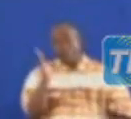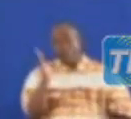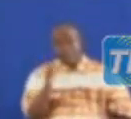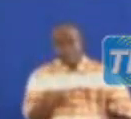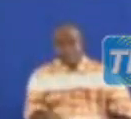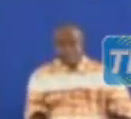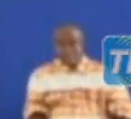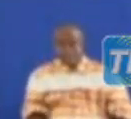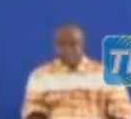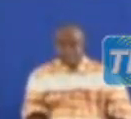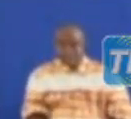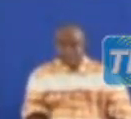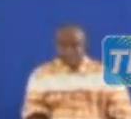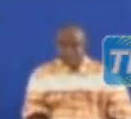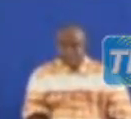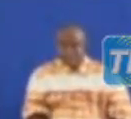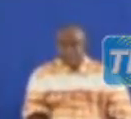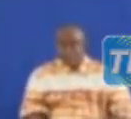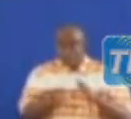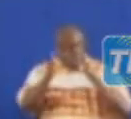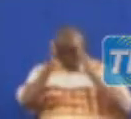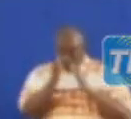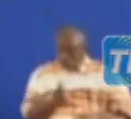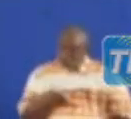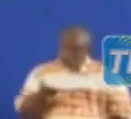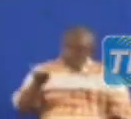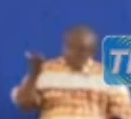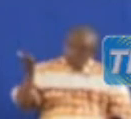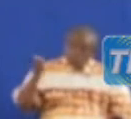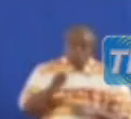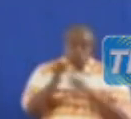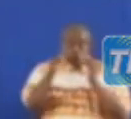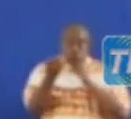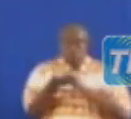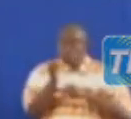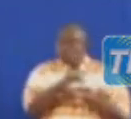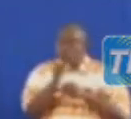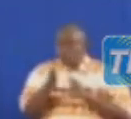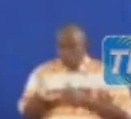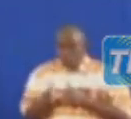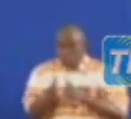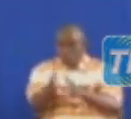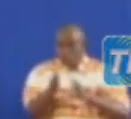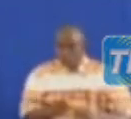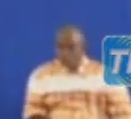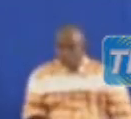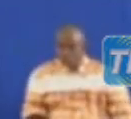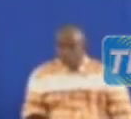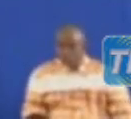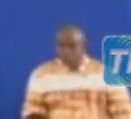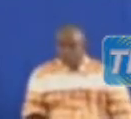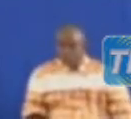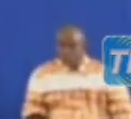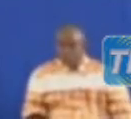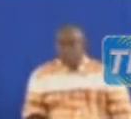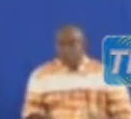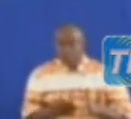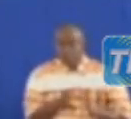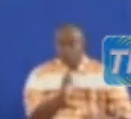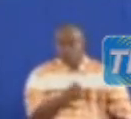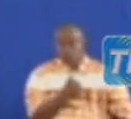serikali. Mheshimiwa Spika, kwa upande wa miundombinu ya barabara, hadi Februari